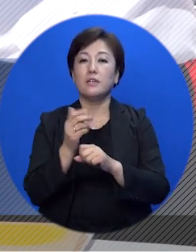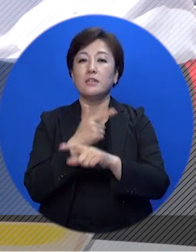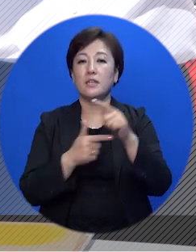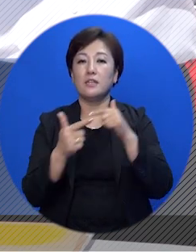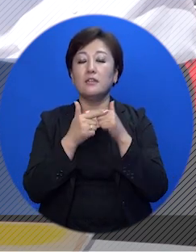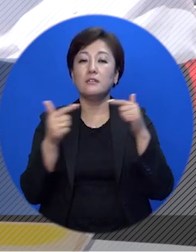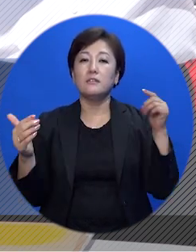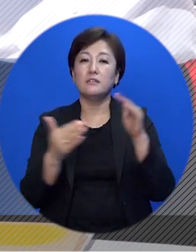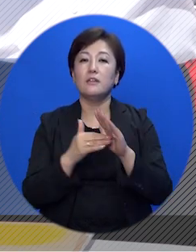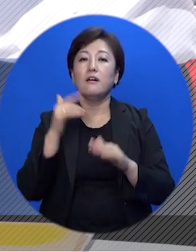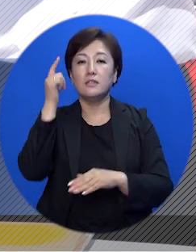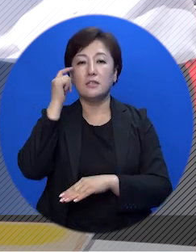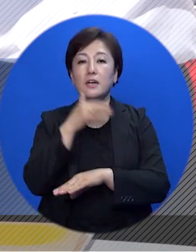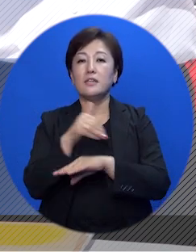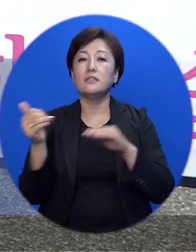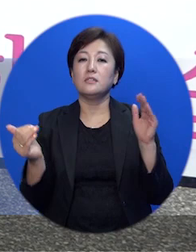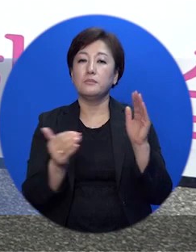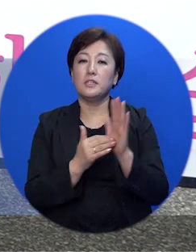다짐의 시간을 가졌습니다.